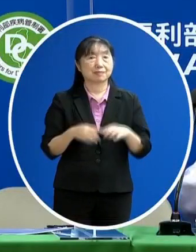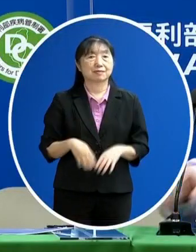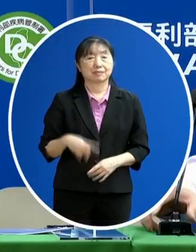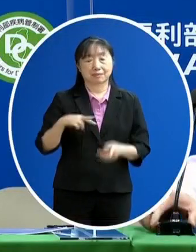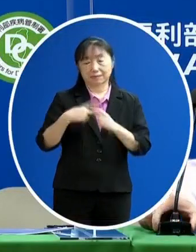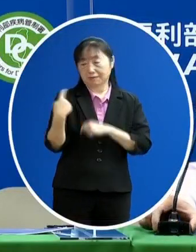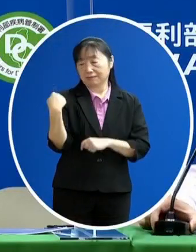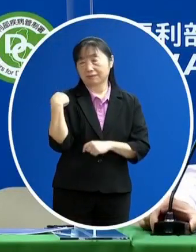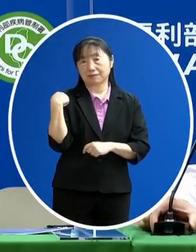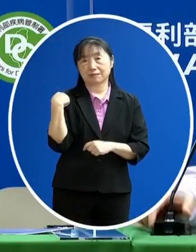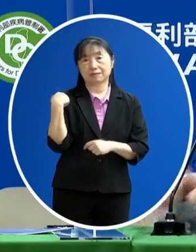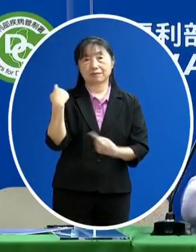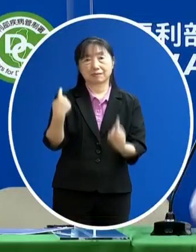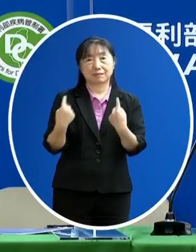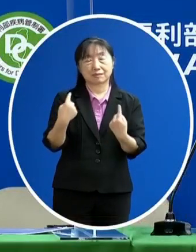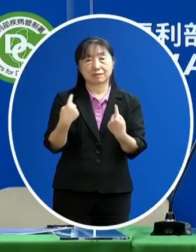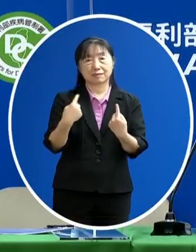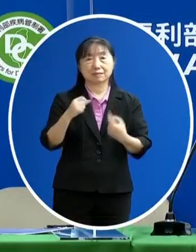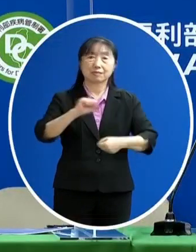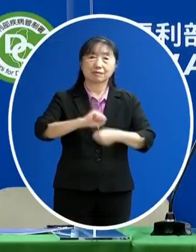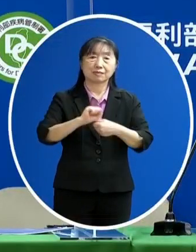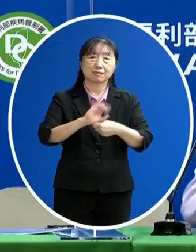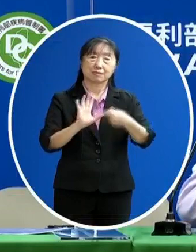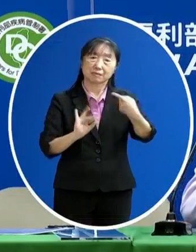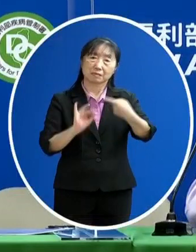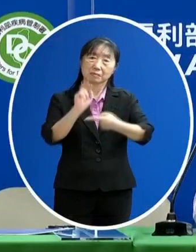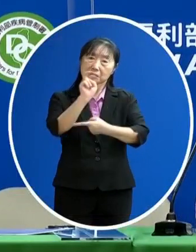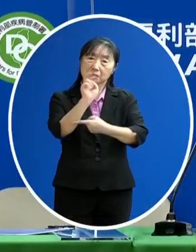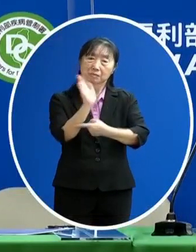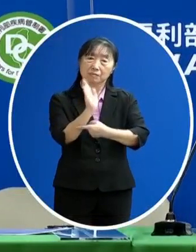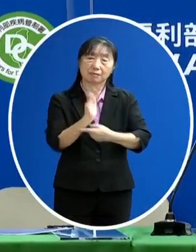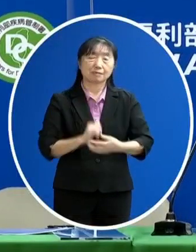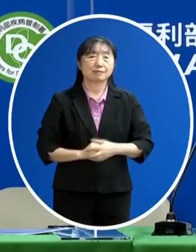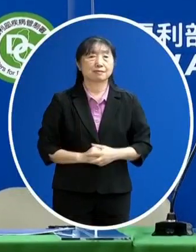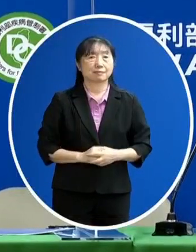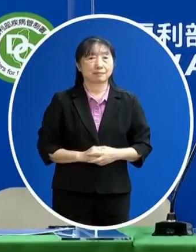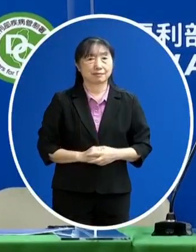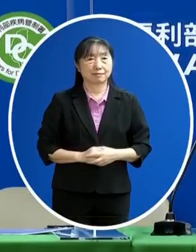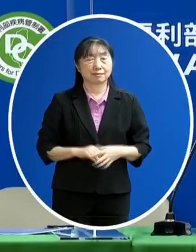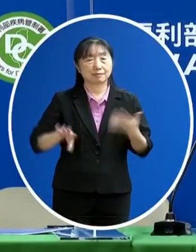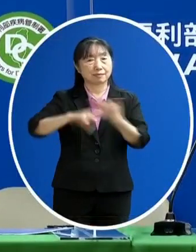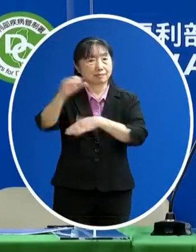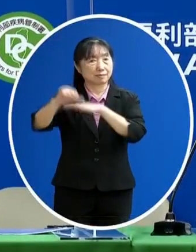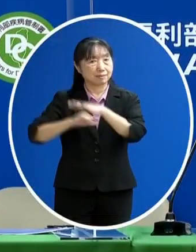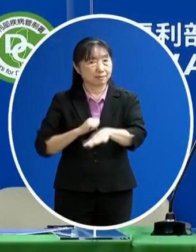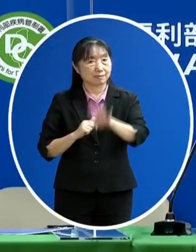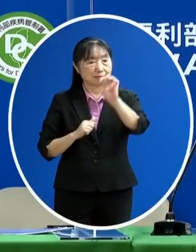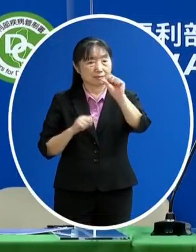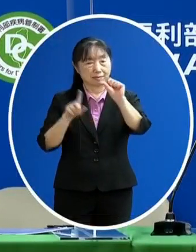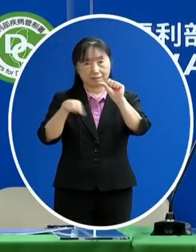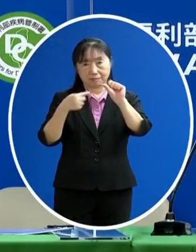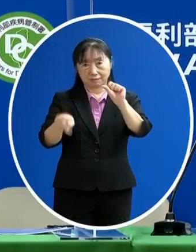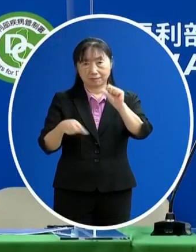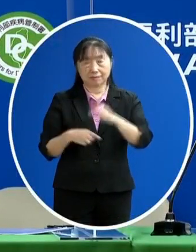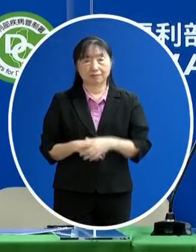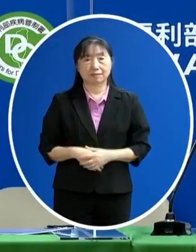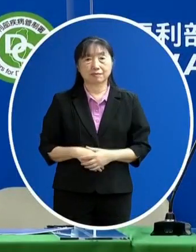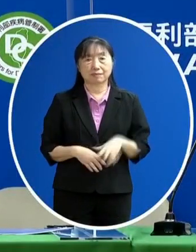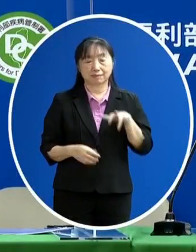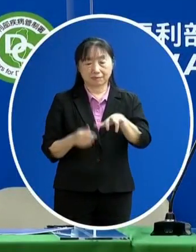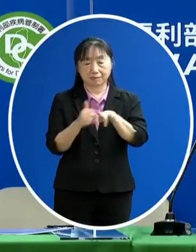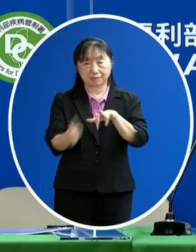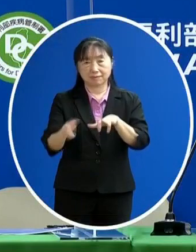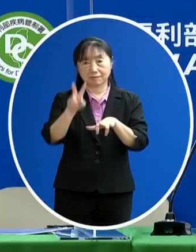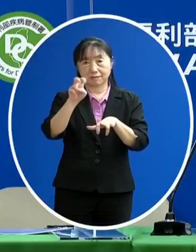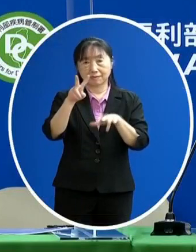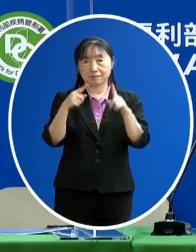么？这个高登。环球生医并不会因为你卖泡菜豆腐锅认识了韩国人之后，人家